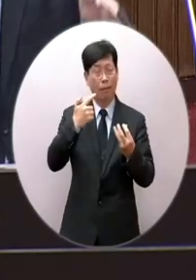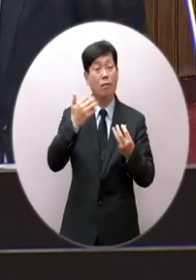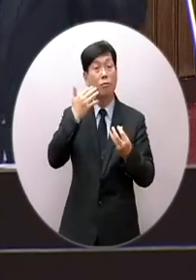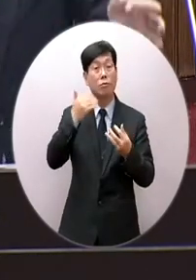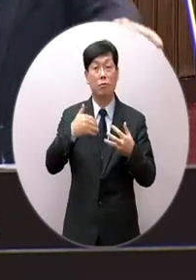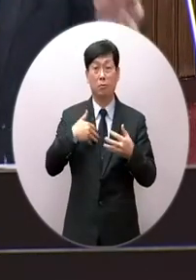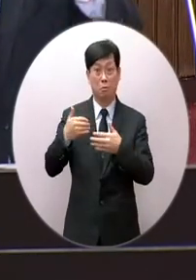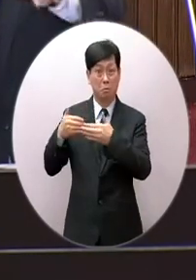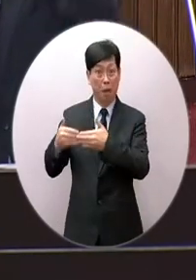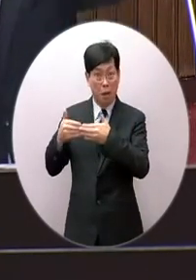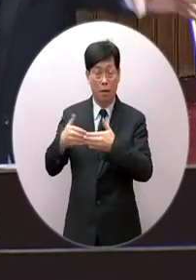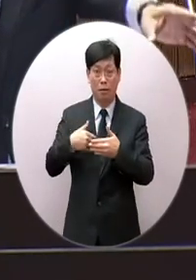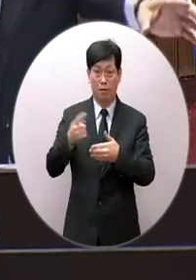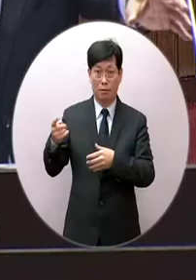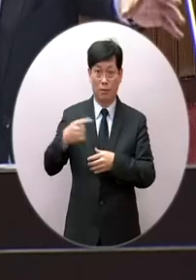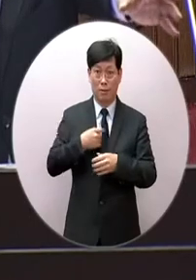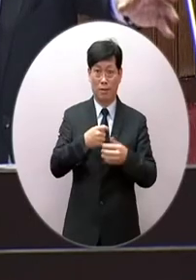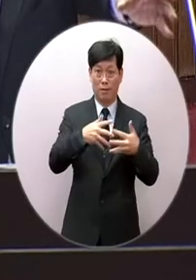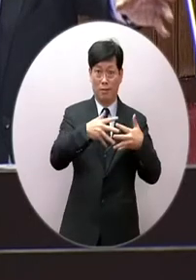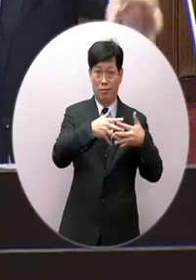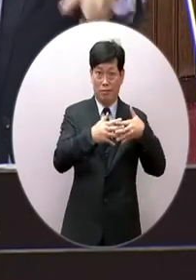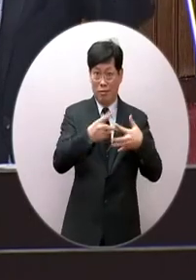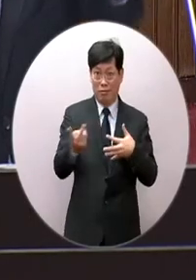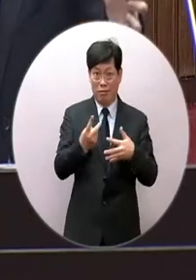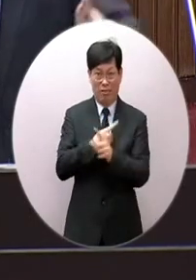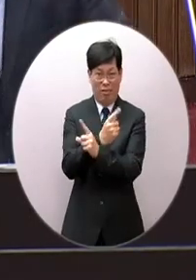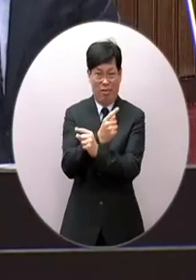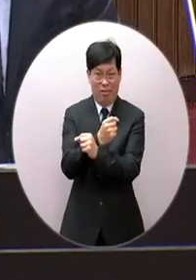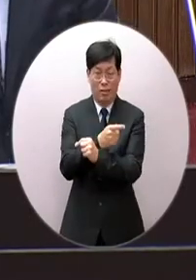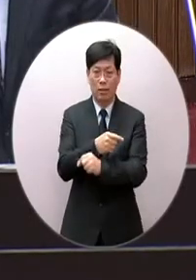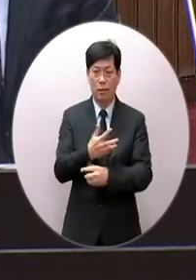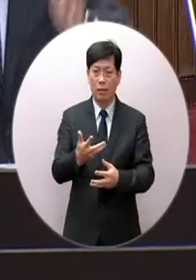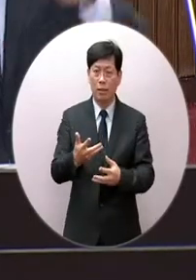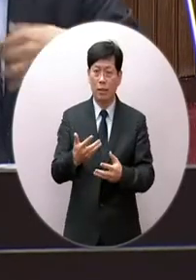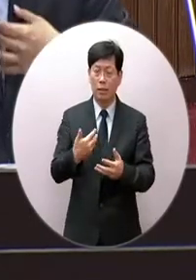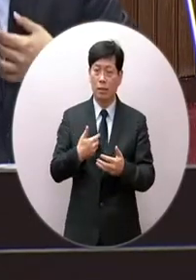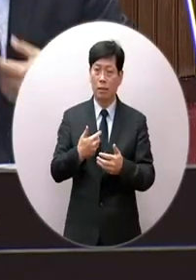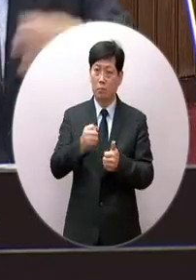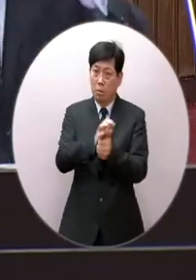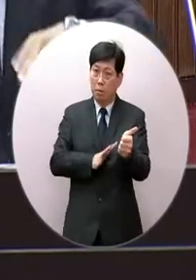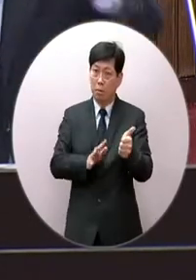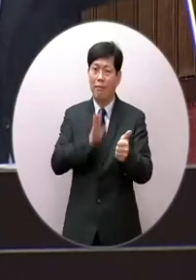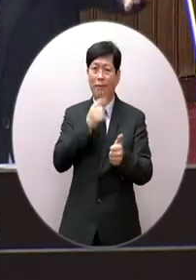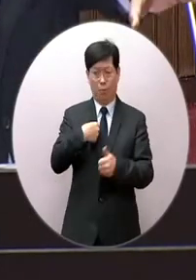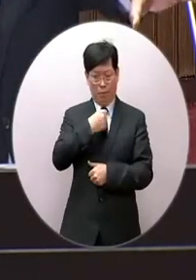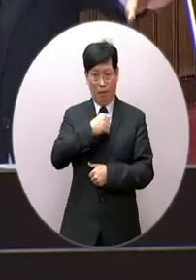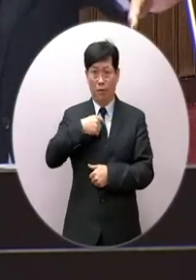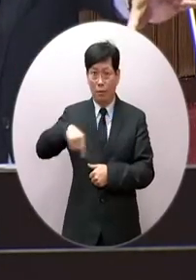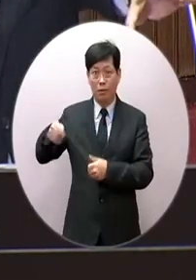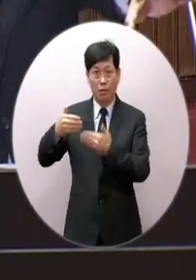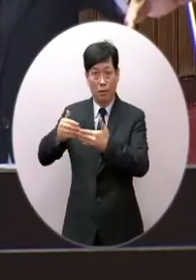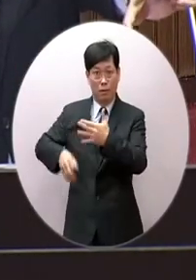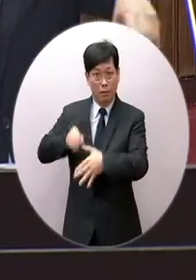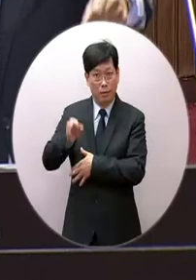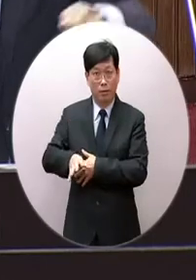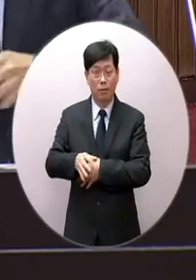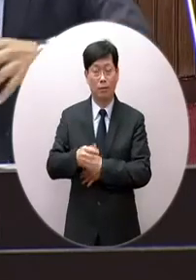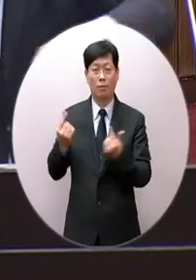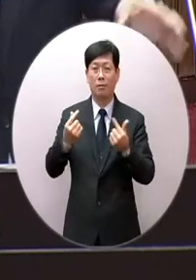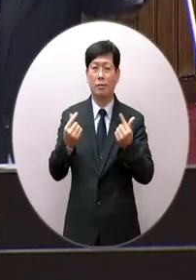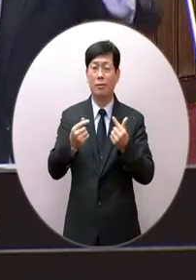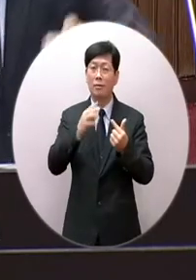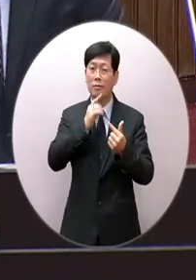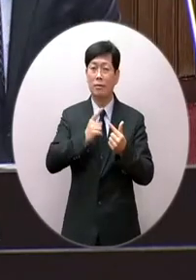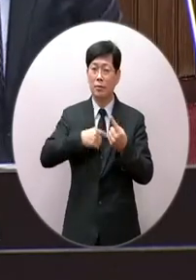果美国报复中国哈，美国制裁中国。那直接冲击的是我们在中国的投资，包